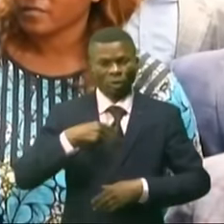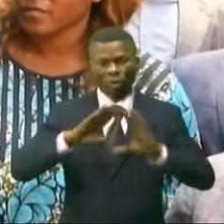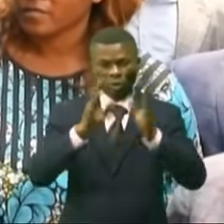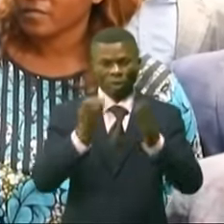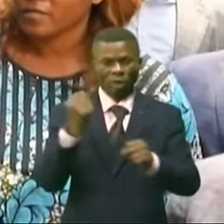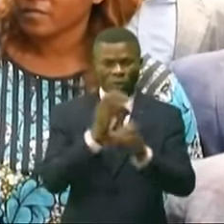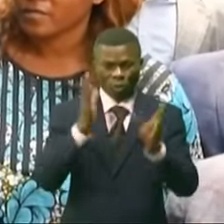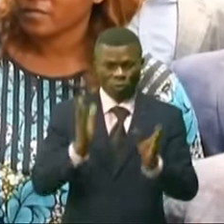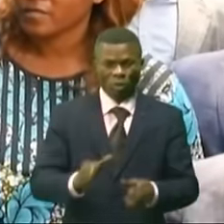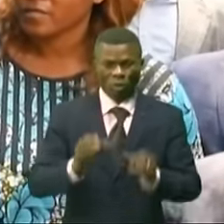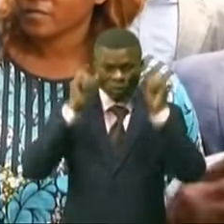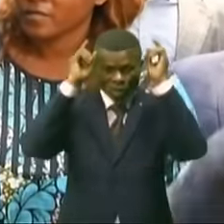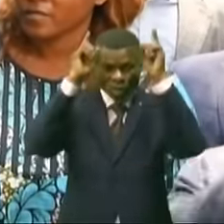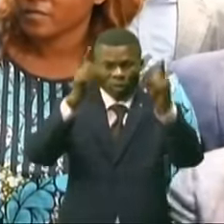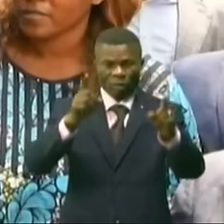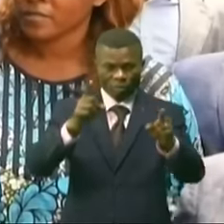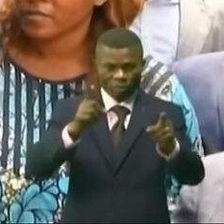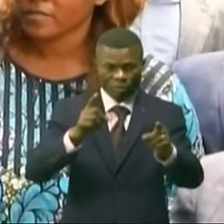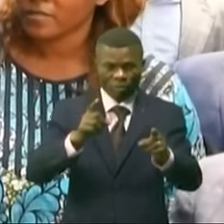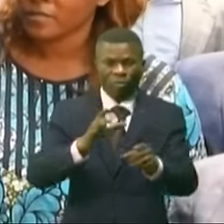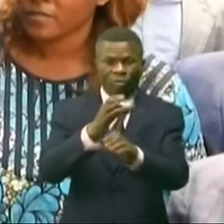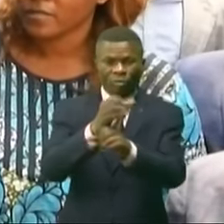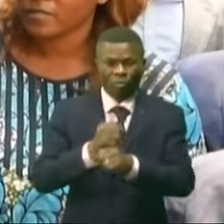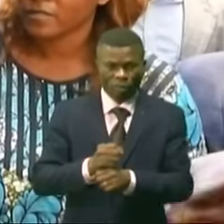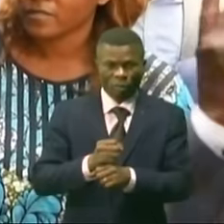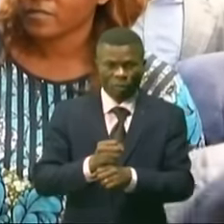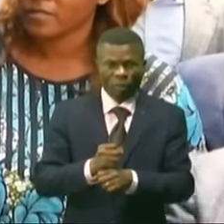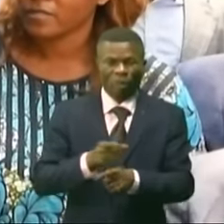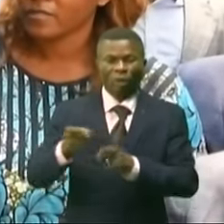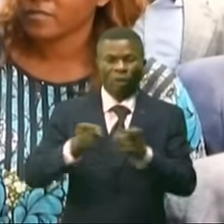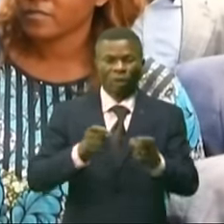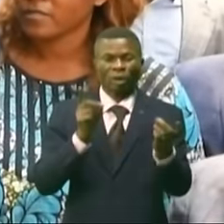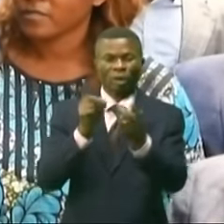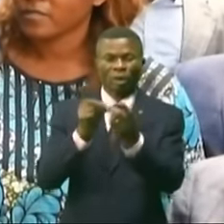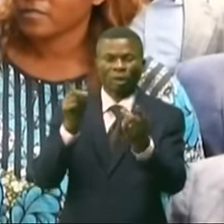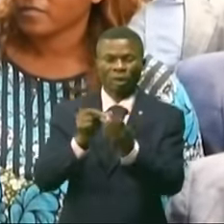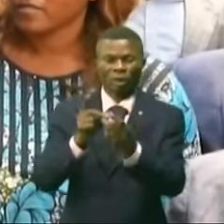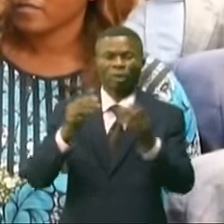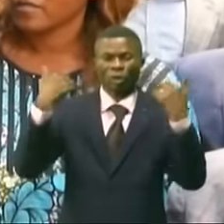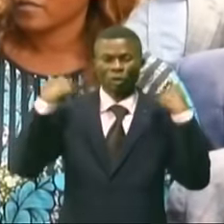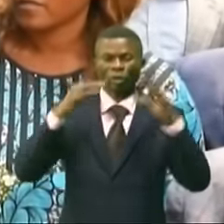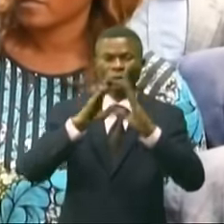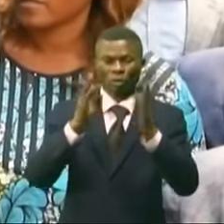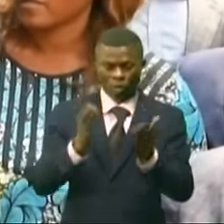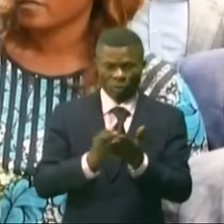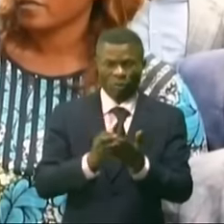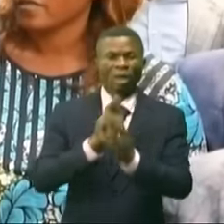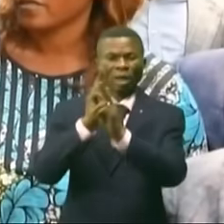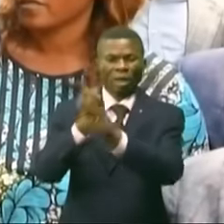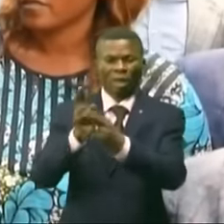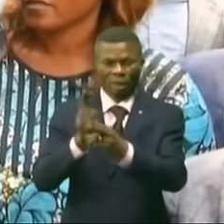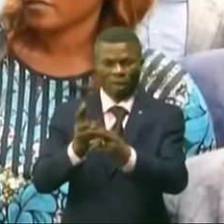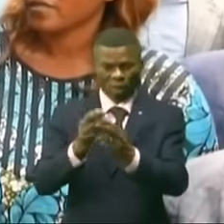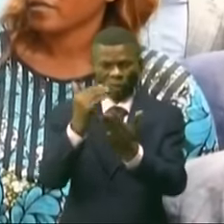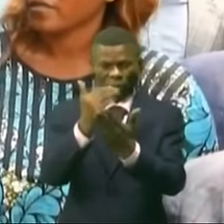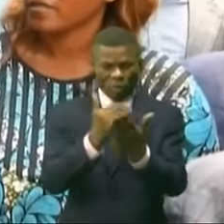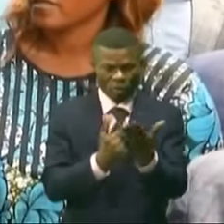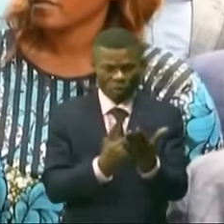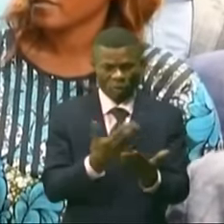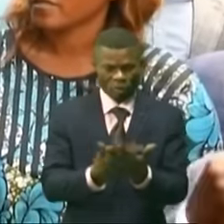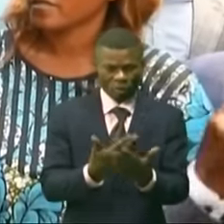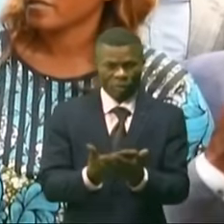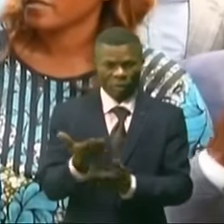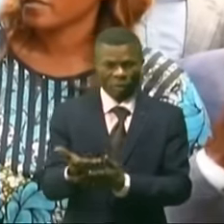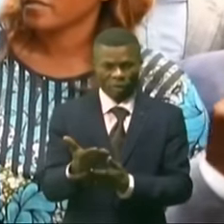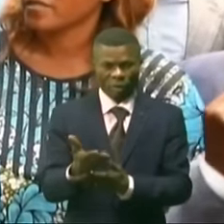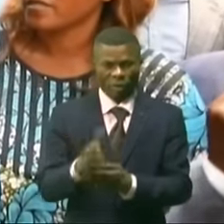agents Transco qui détiennent de preuves sur la mégestion de contacter les auditeurs pour que un rapport circonstancié soit adessé